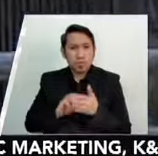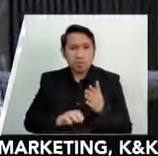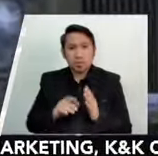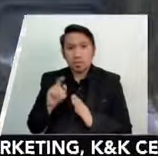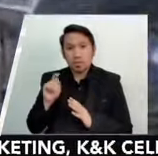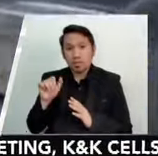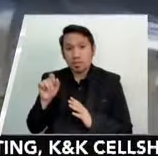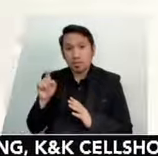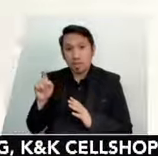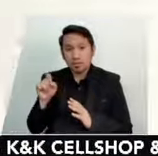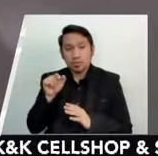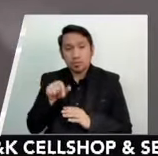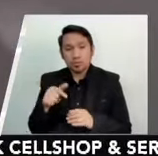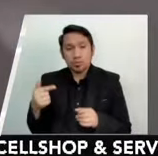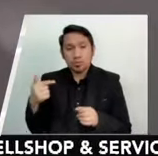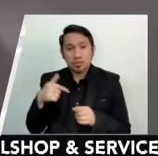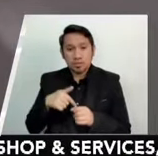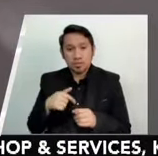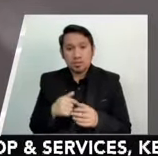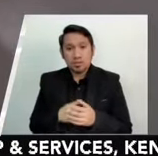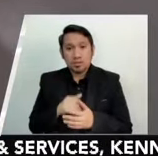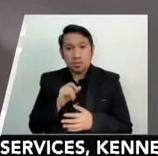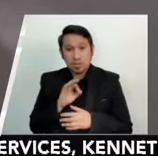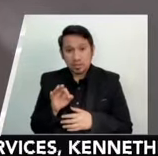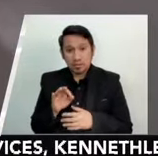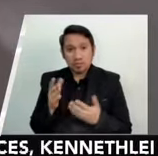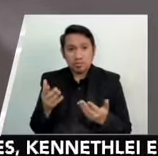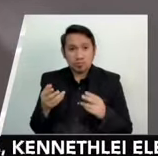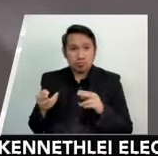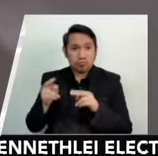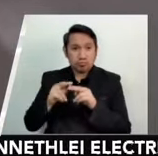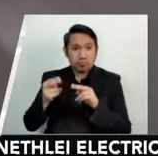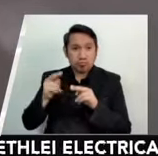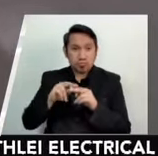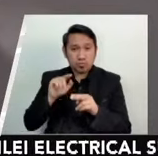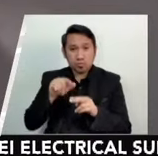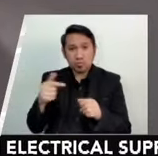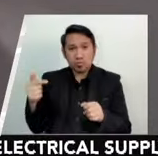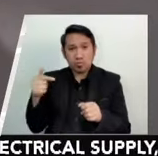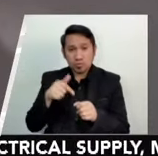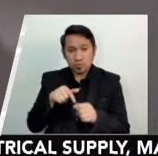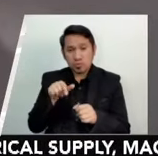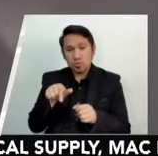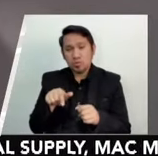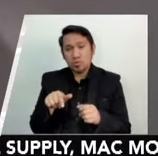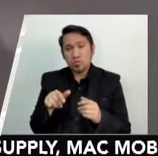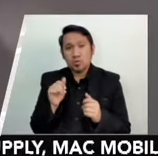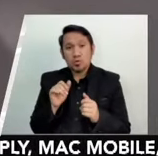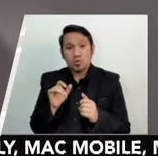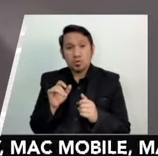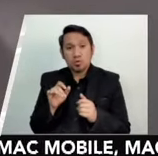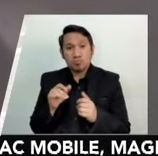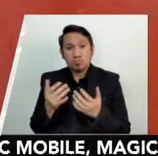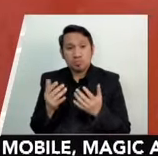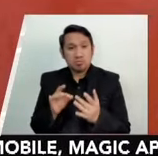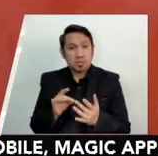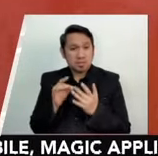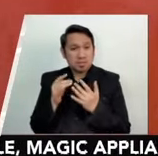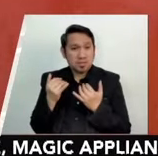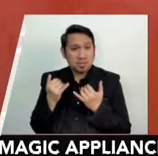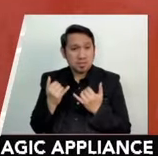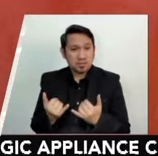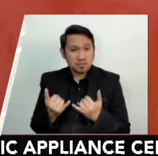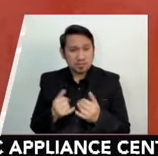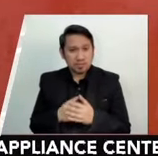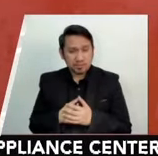saysay kung patuloy na tumataas yung presyo ng langis. Lalo na sa ngayon, ang sinasabi mismo ng Department of